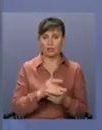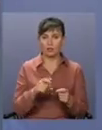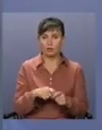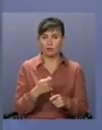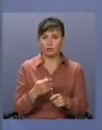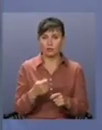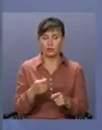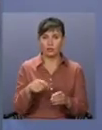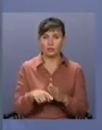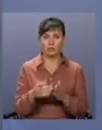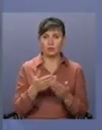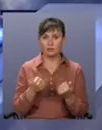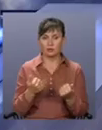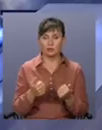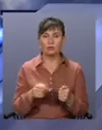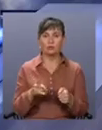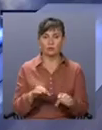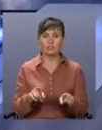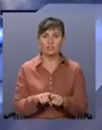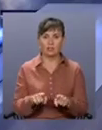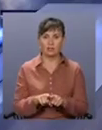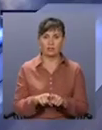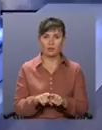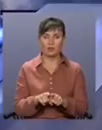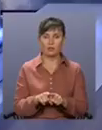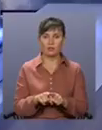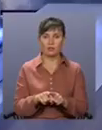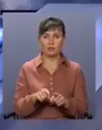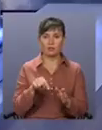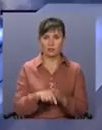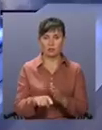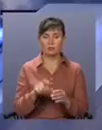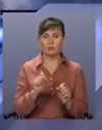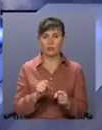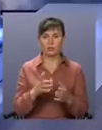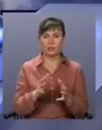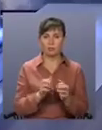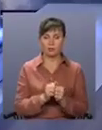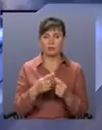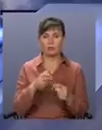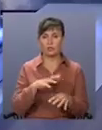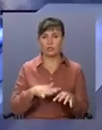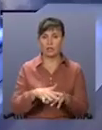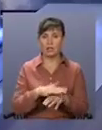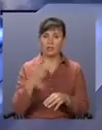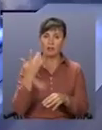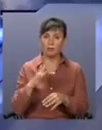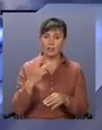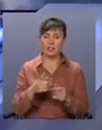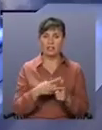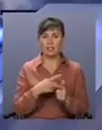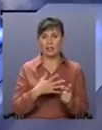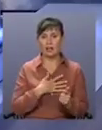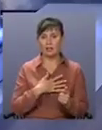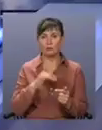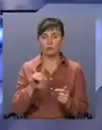в опорно-двигательном аппарате, но тем не менее наличие промилле. В других странах, например, та же США и Канада,